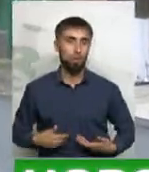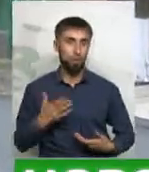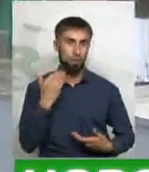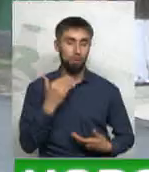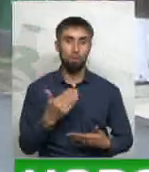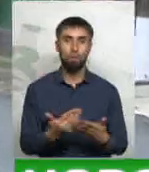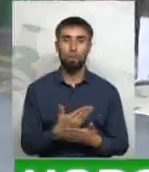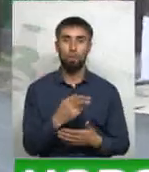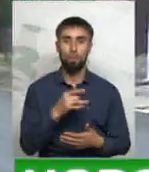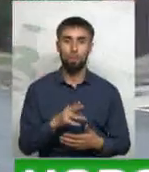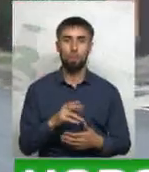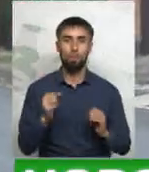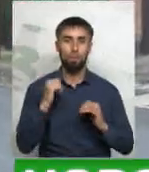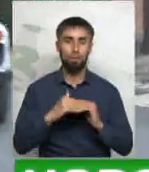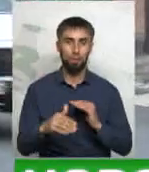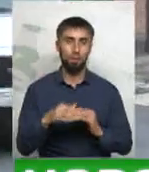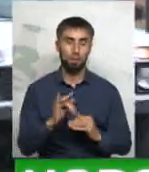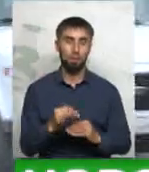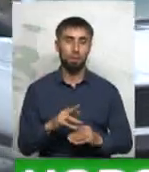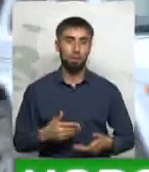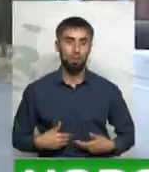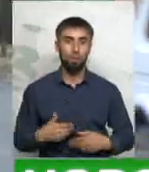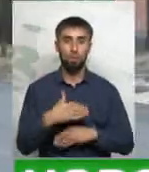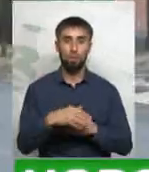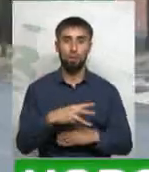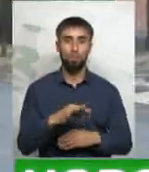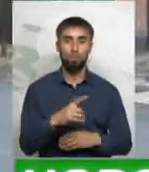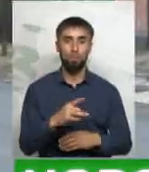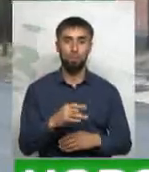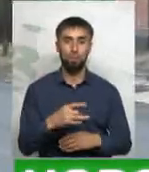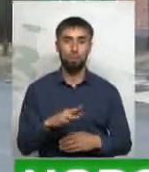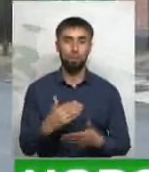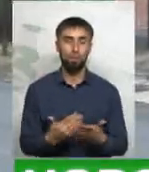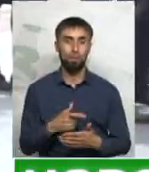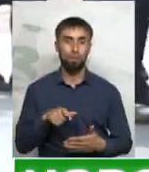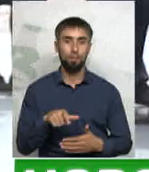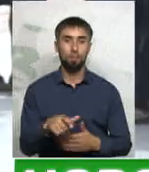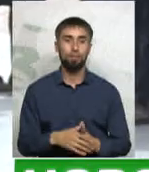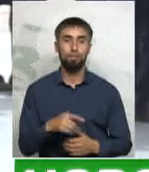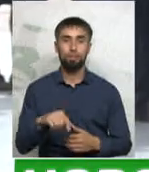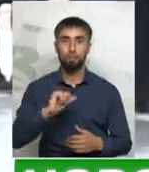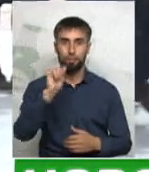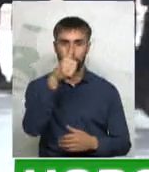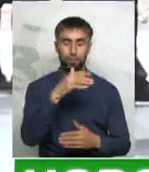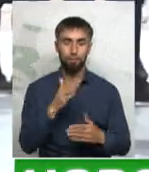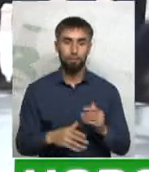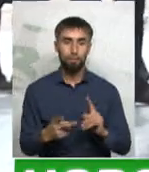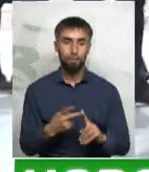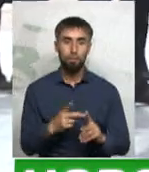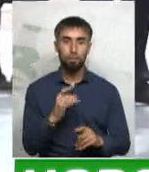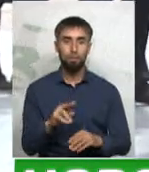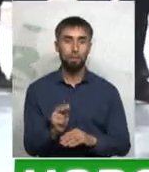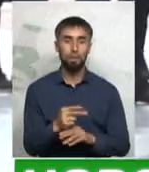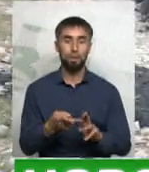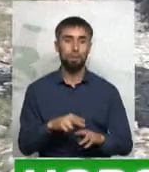новые парки, скверы, спортивные площадки, а для жителей улиц Моздокская – новая дорога. В этом году завершили второй этап